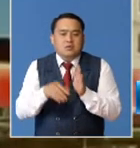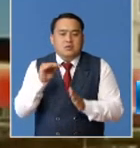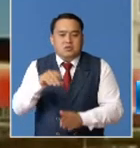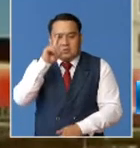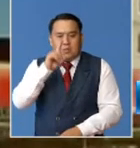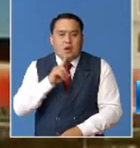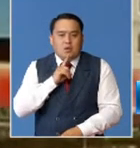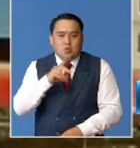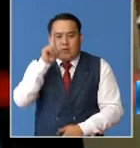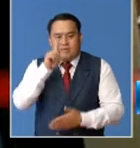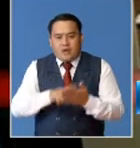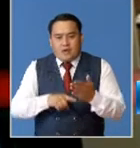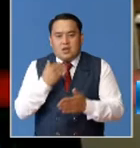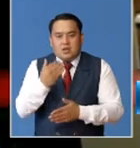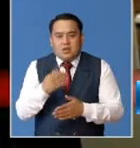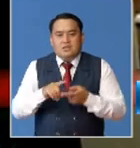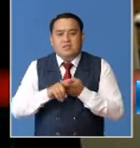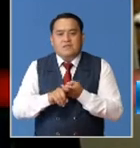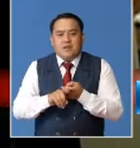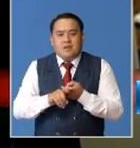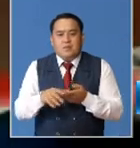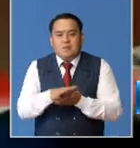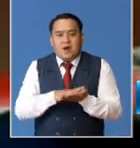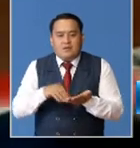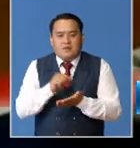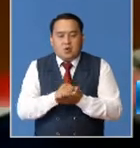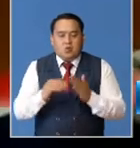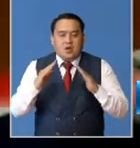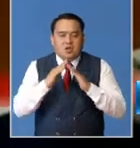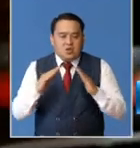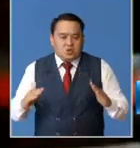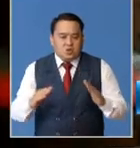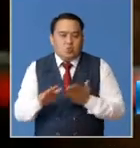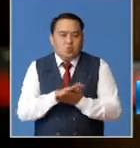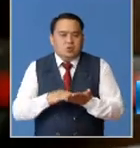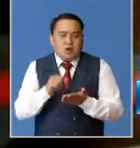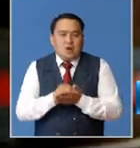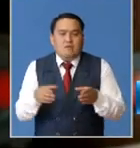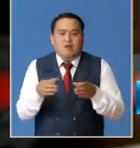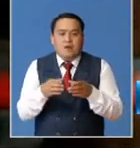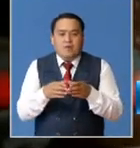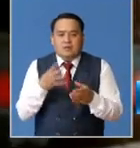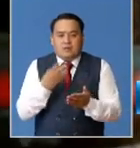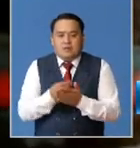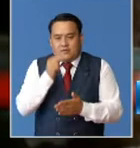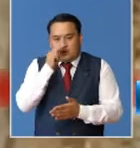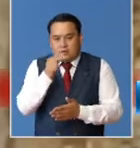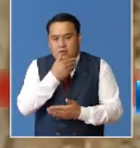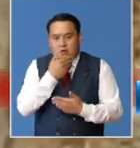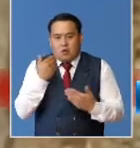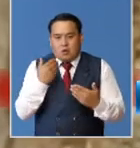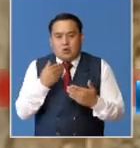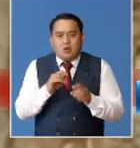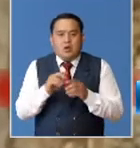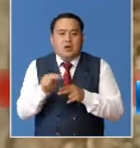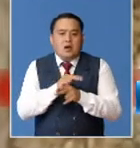месяц. Жильцы уверены, что именно связисты и повредили им крышу. Только владельцы сотовой компании своей вины не признают. А